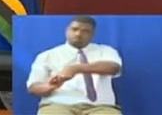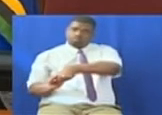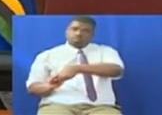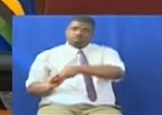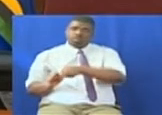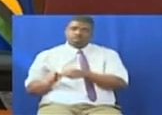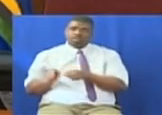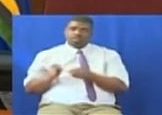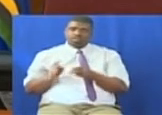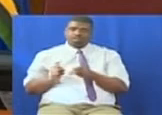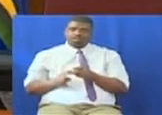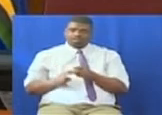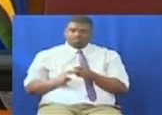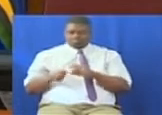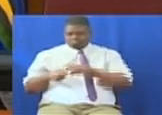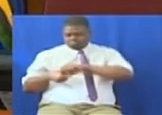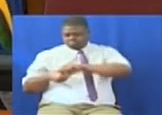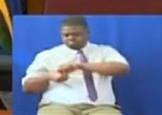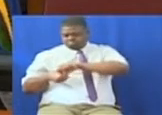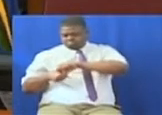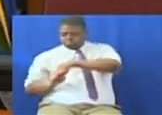kitu kama dislocation hivi,